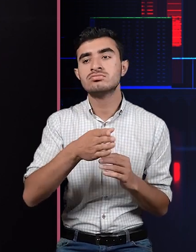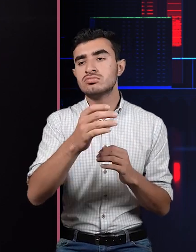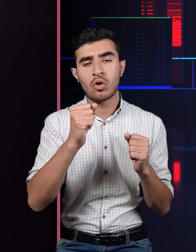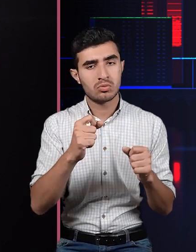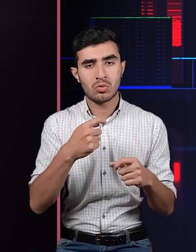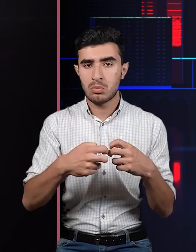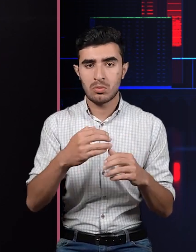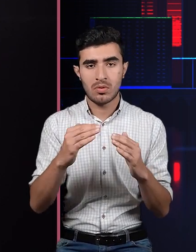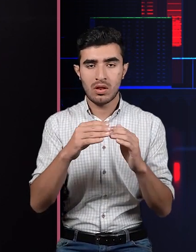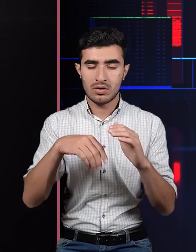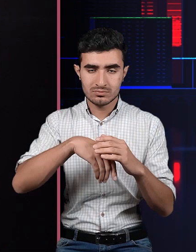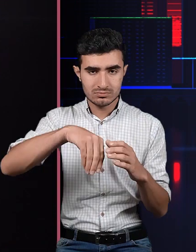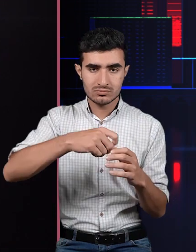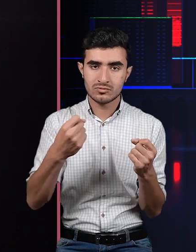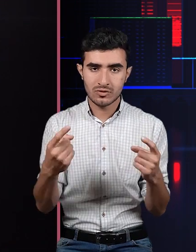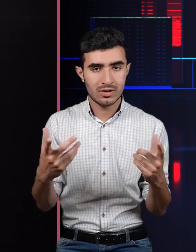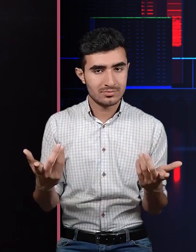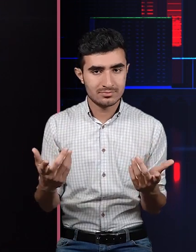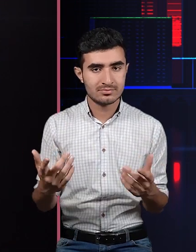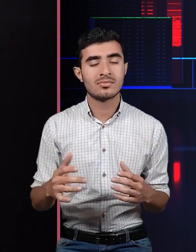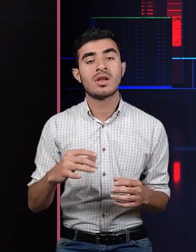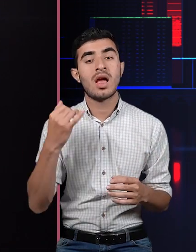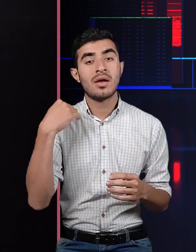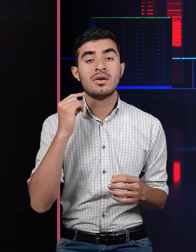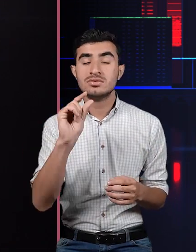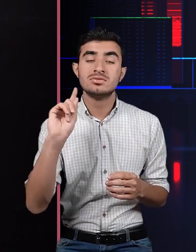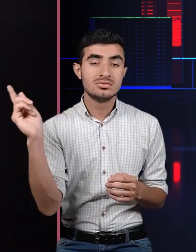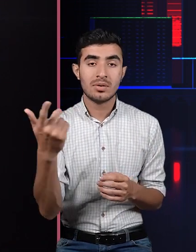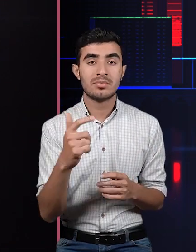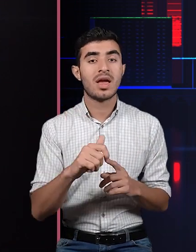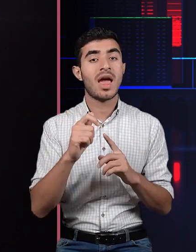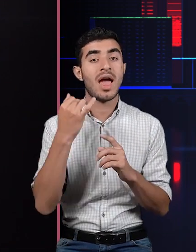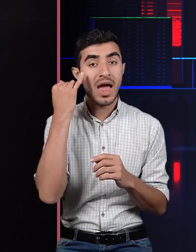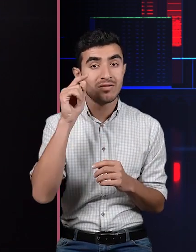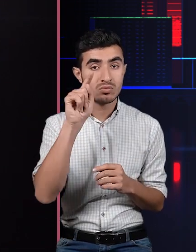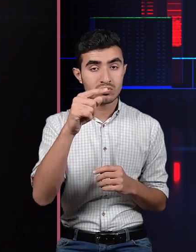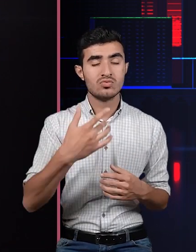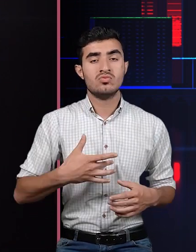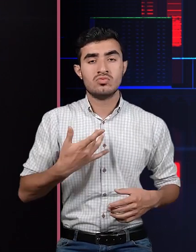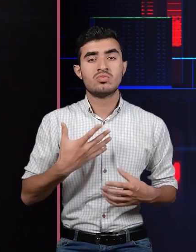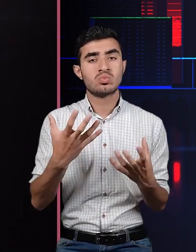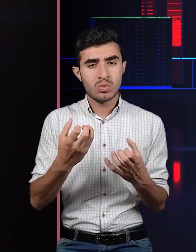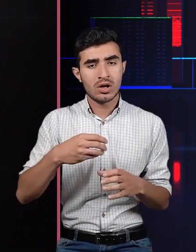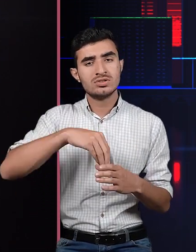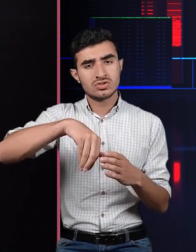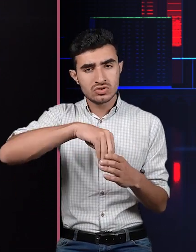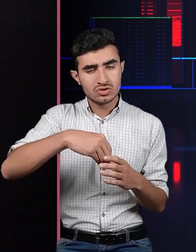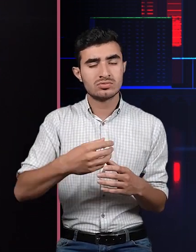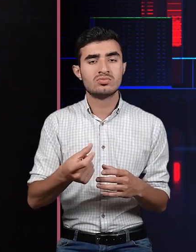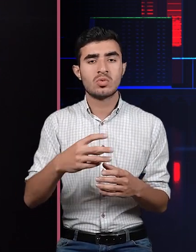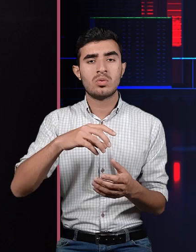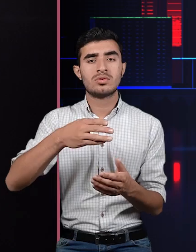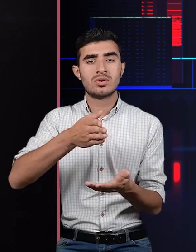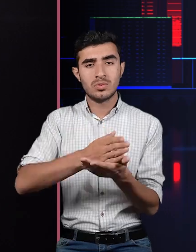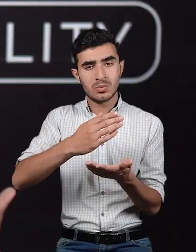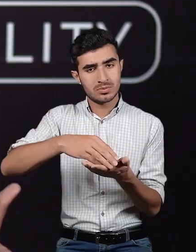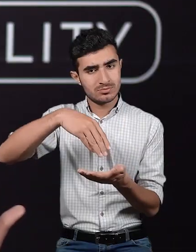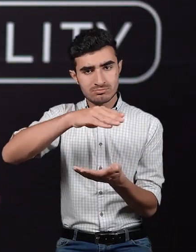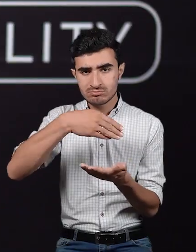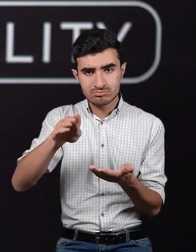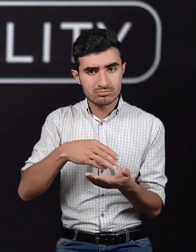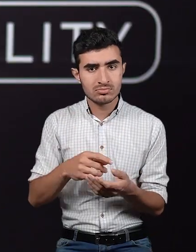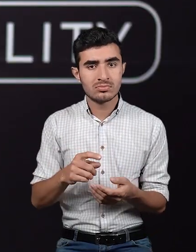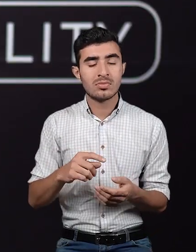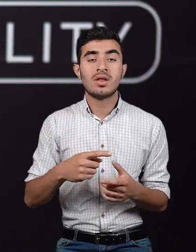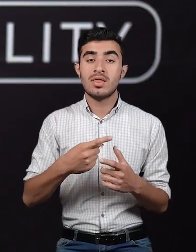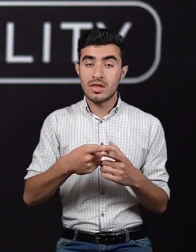ये कहूँगी अपने स्टूडेंट्स को कि अगर आपका इफ़ यू आर पैशनेट अबाउट दिस, इफ़ यू आर पैशनेट अबाउट कुकिंग, इफ़ यू आर पैशनेट अबाउट बेकिंग केक्स और